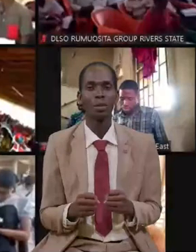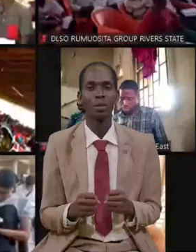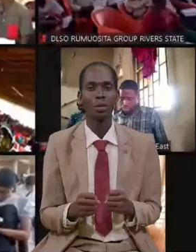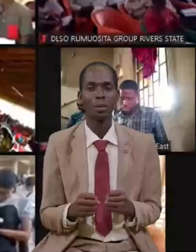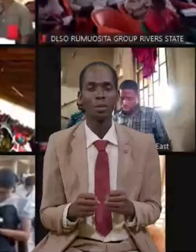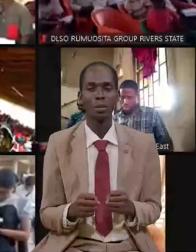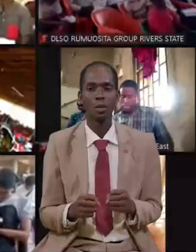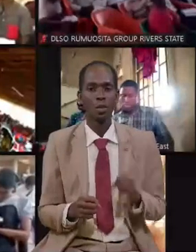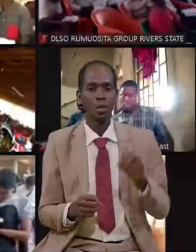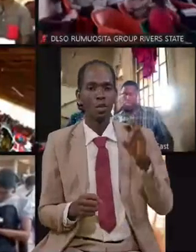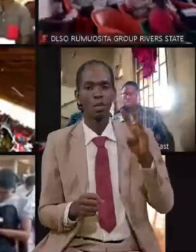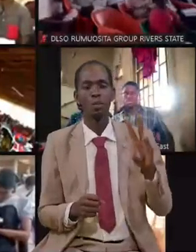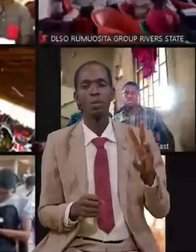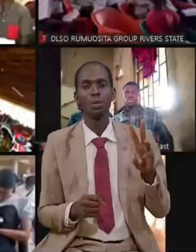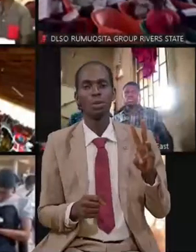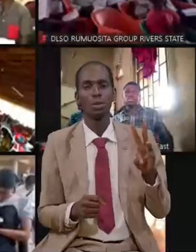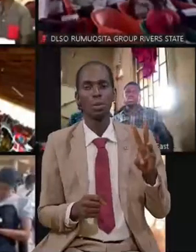W,